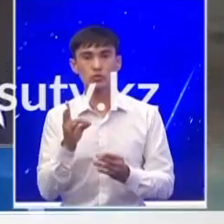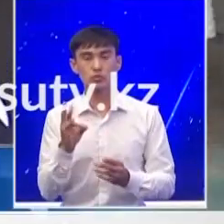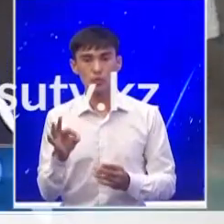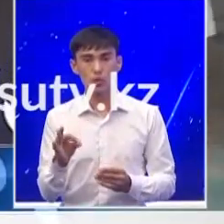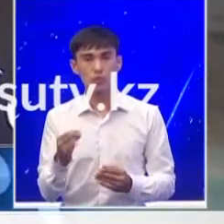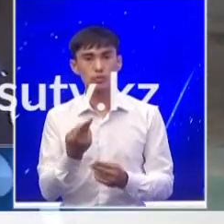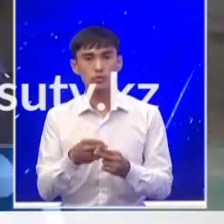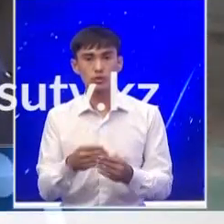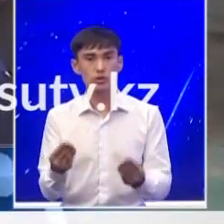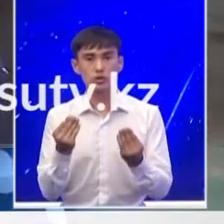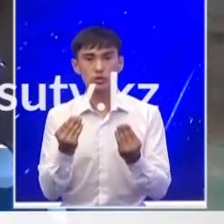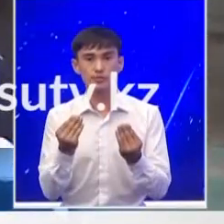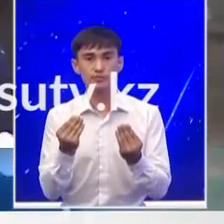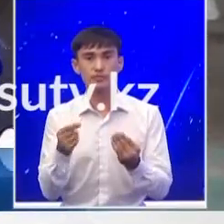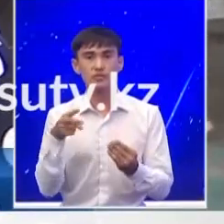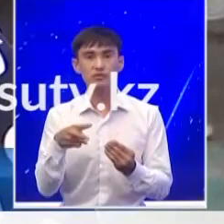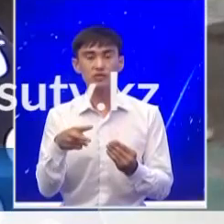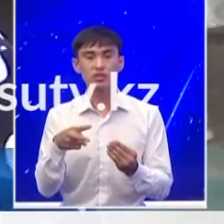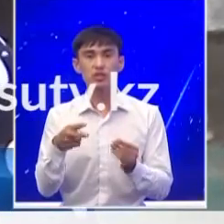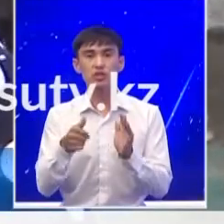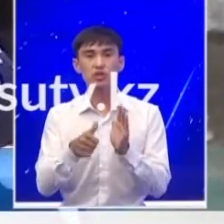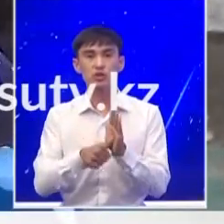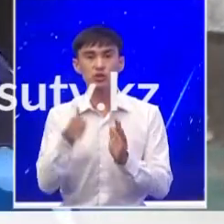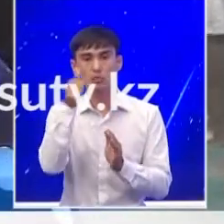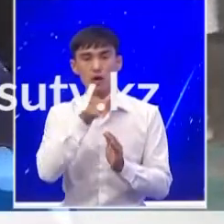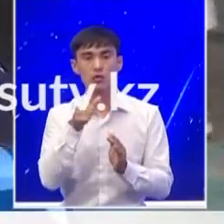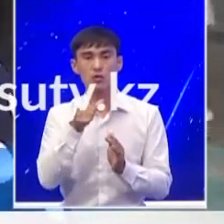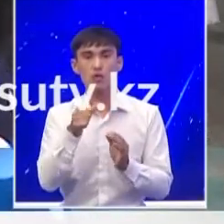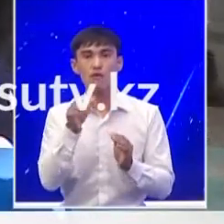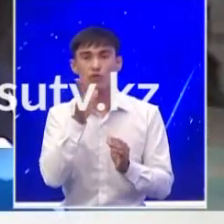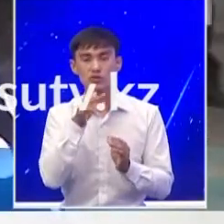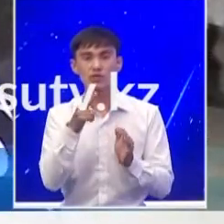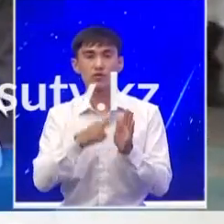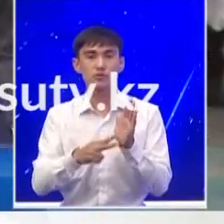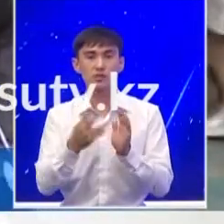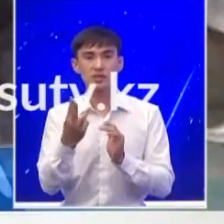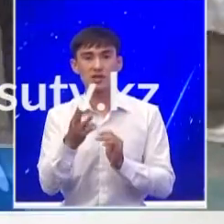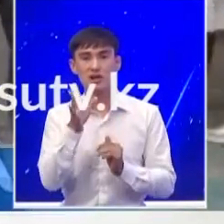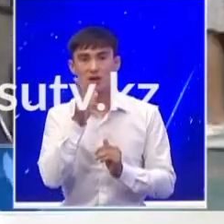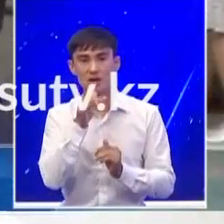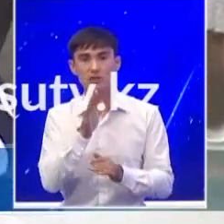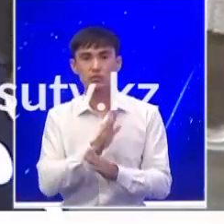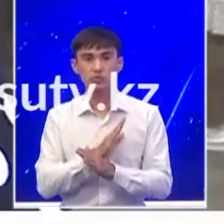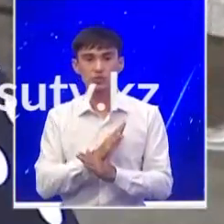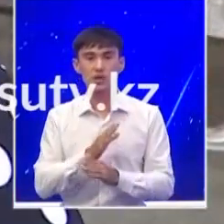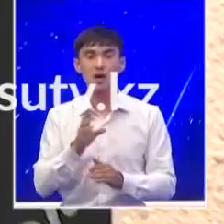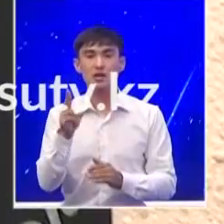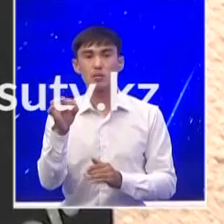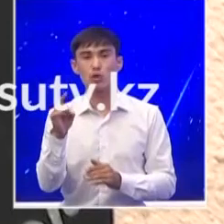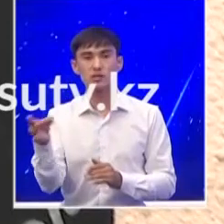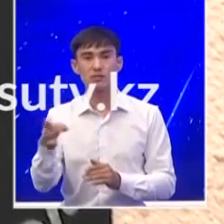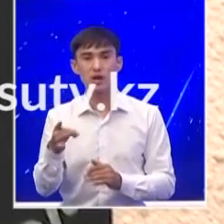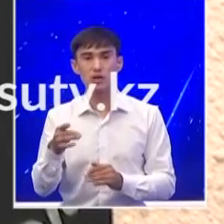Болаткали Сакпаевич умер в 2006 году в возрасте 53 лет. Он уроженец села Кугалы Гвардейского, а ныне Кербулакского района.